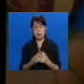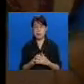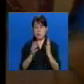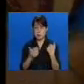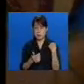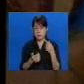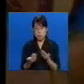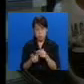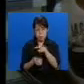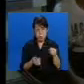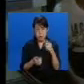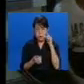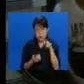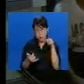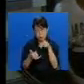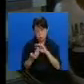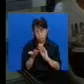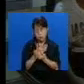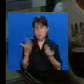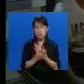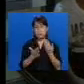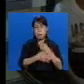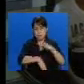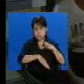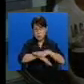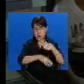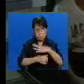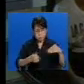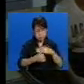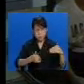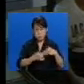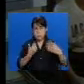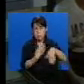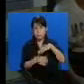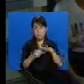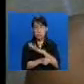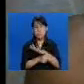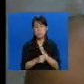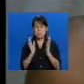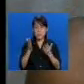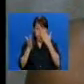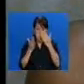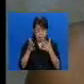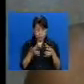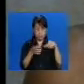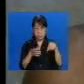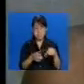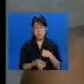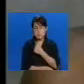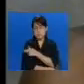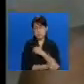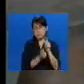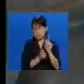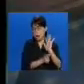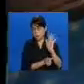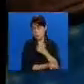นได้ผลัดเปลี่ยนกันเป็นโรคชิคุนกุนยากันครบทุกคนผู้ป่วยชาวมุสลิมส่วนหนึ่งที่ไม่ยอมไปพบแพทย์ทำให้ทห